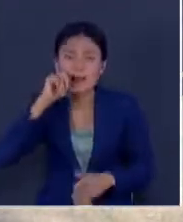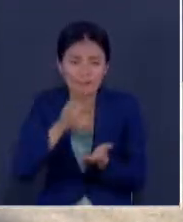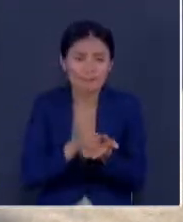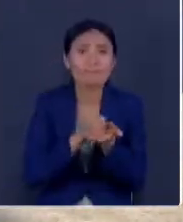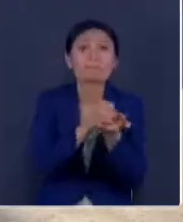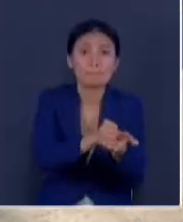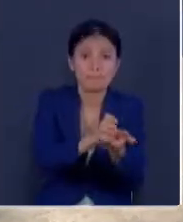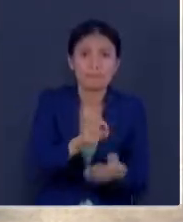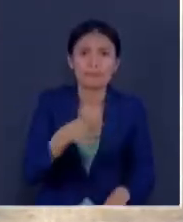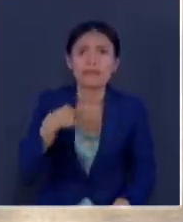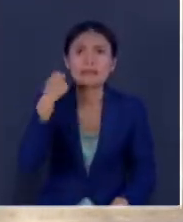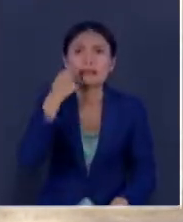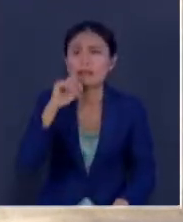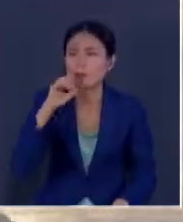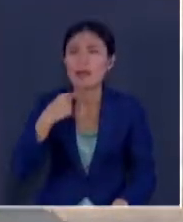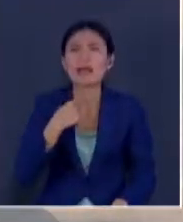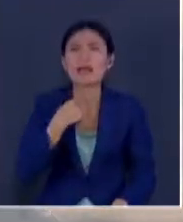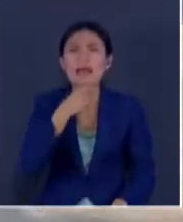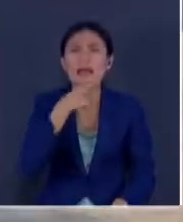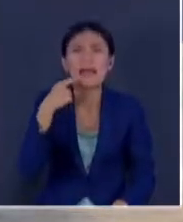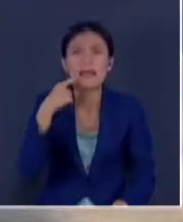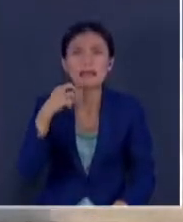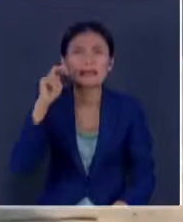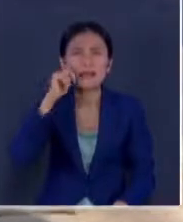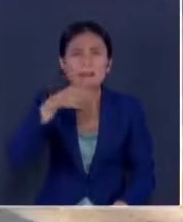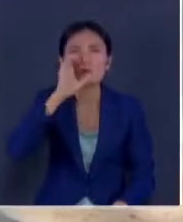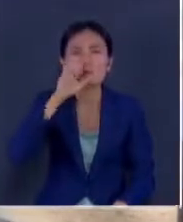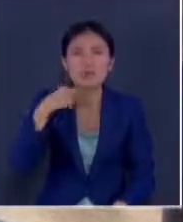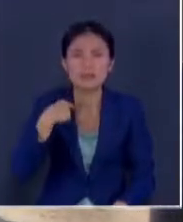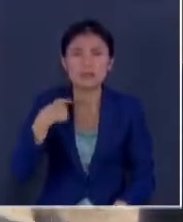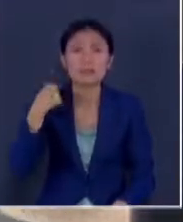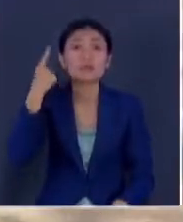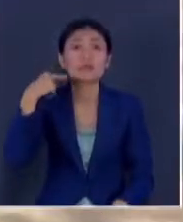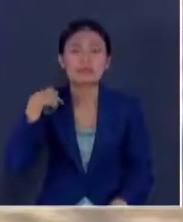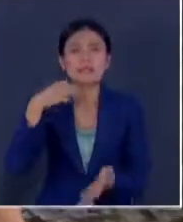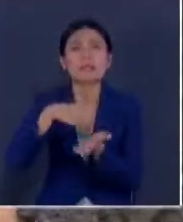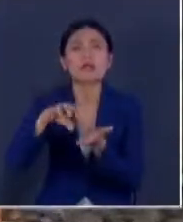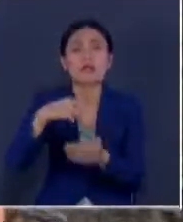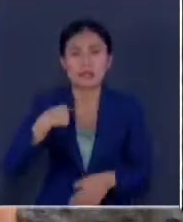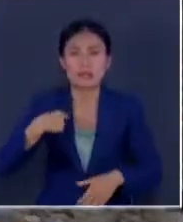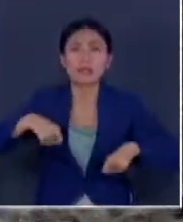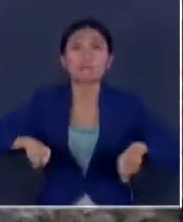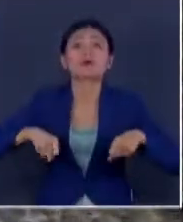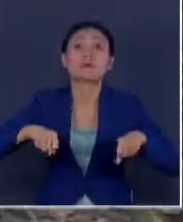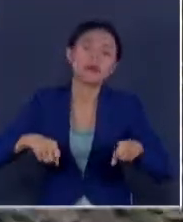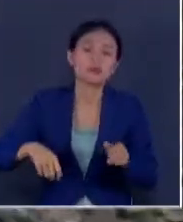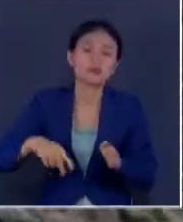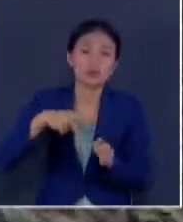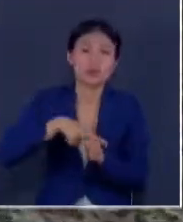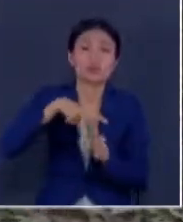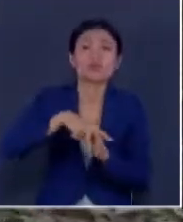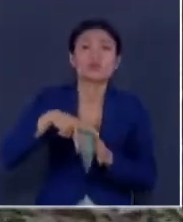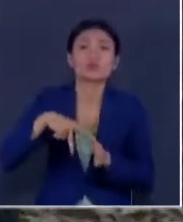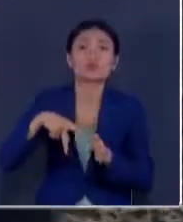เพราะได้ยินคุณตาบอกว่าคอแห้งหิวน้ำน้องดาก็เปิดเผยบอกว่าขณะนั้นเธอกับเพื่อนร่วมงานกำลังขี่รถจักรยานกำลังจะพ